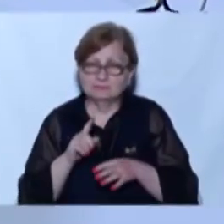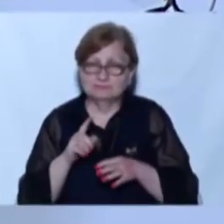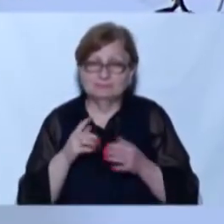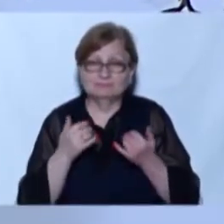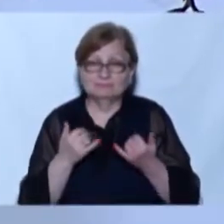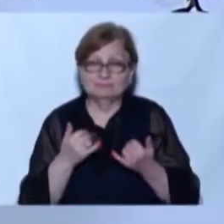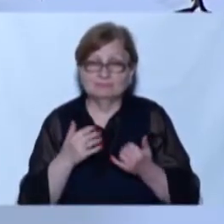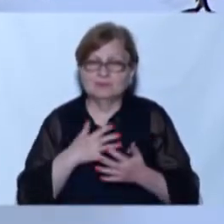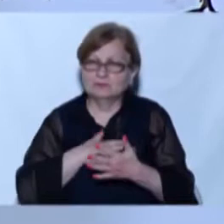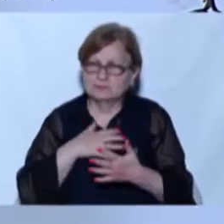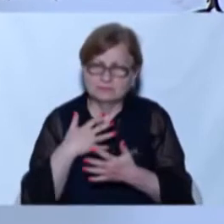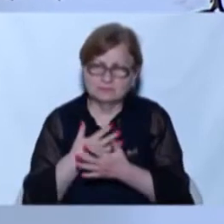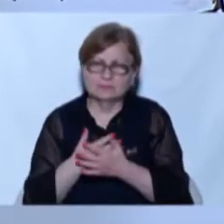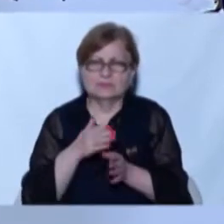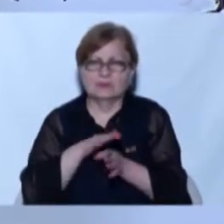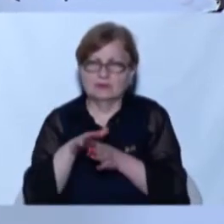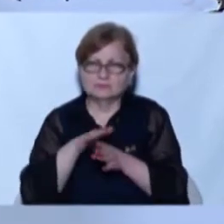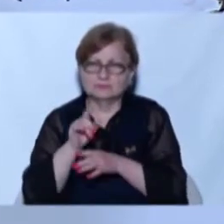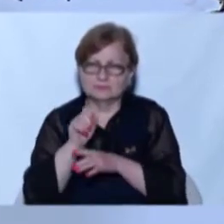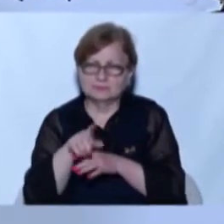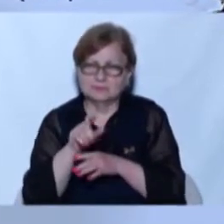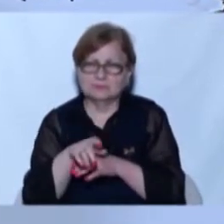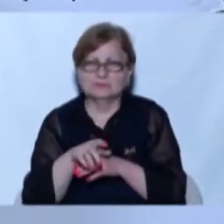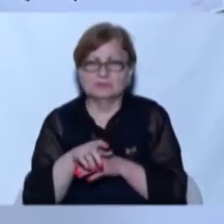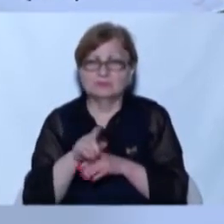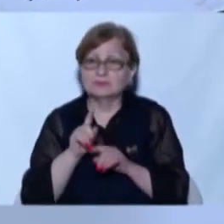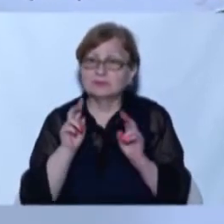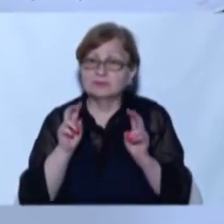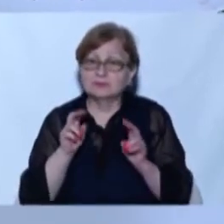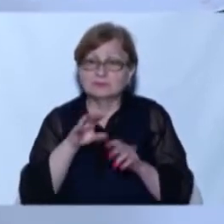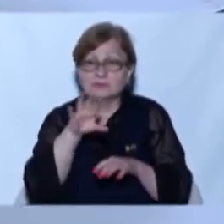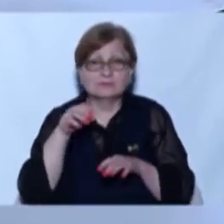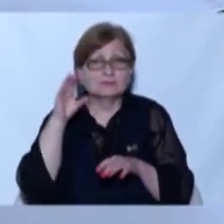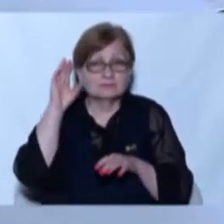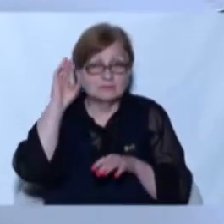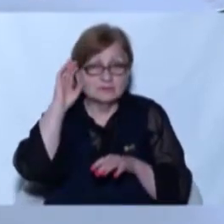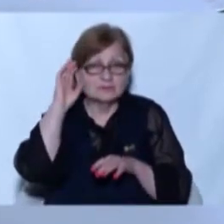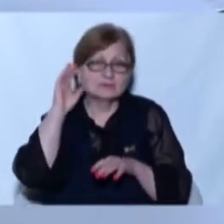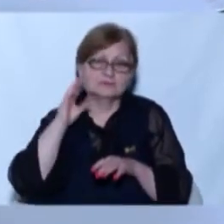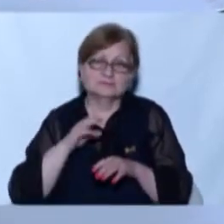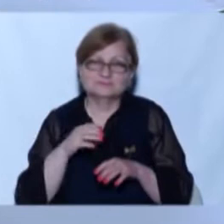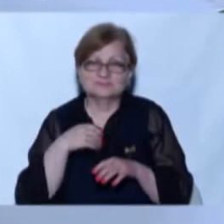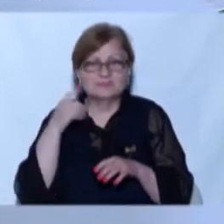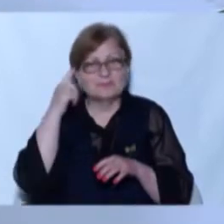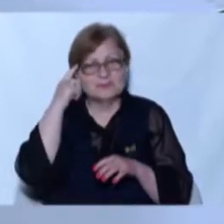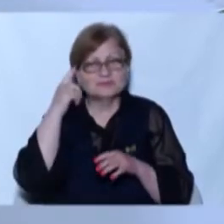mase gulmodginet asrulebt davalebebs, rats imas nishnavs ro mismend da pikrshi